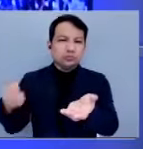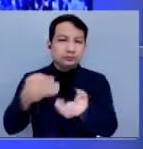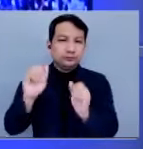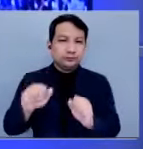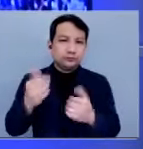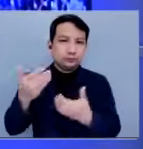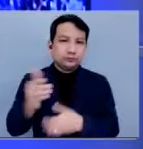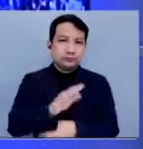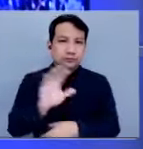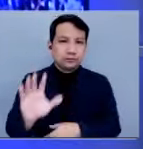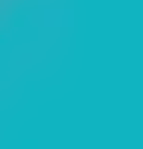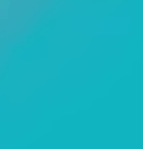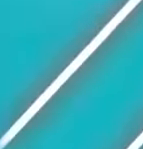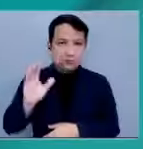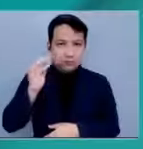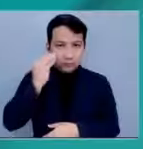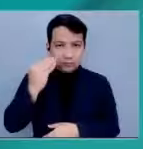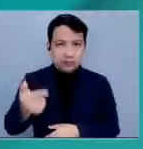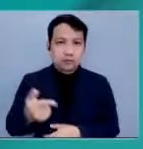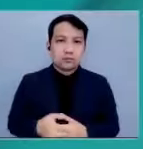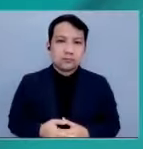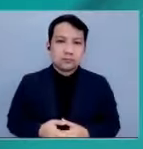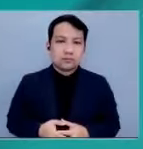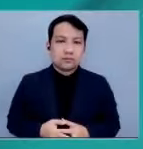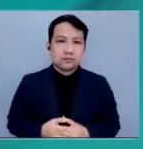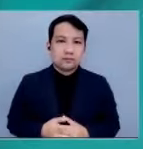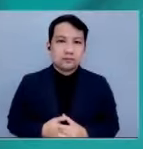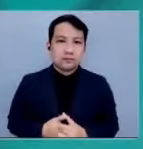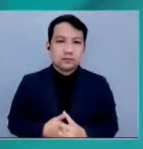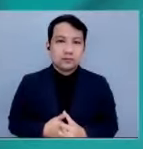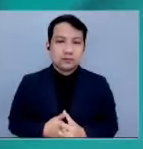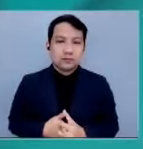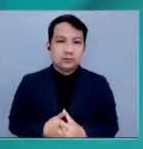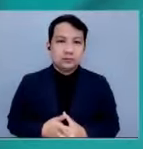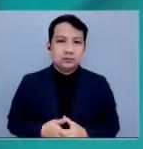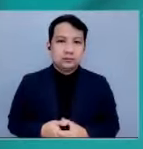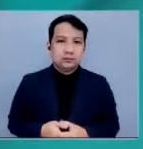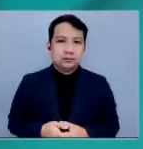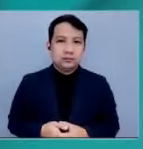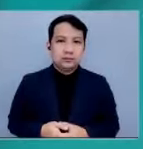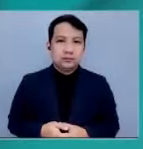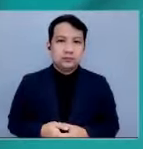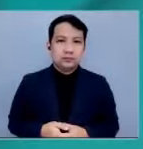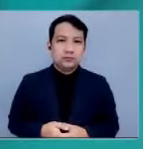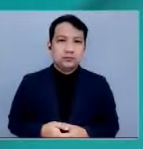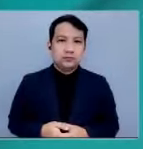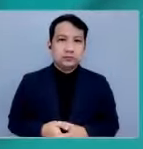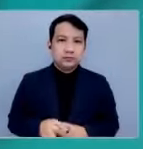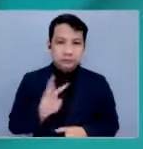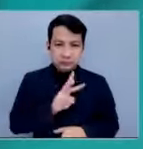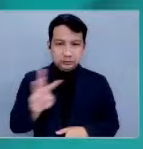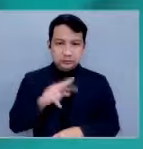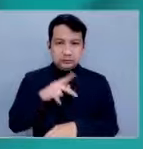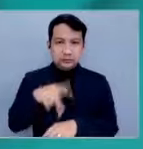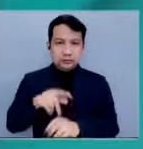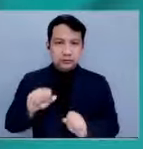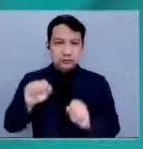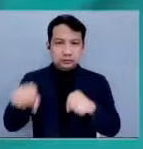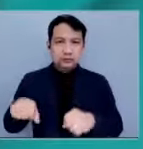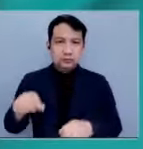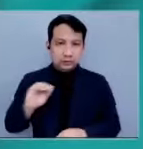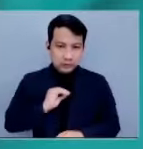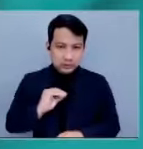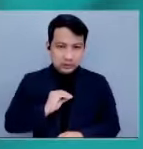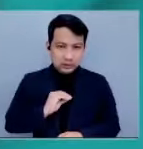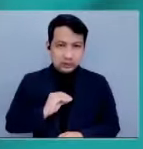balitang yan Simon Gualvez lawigan ng Palawan West Philippines c a attin po w